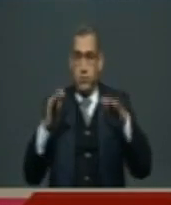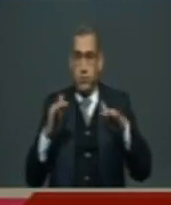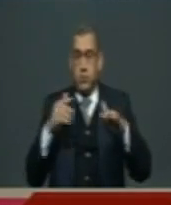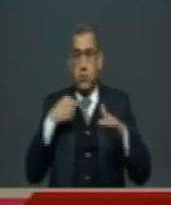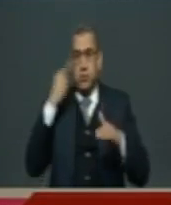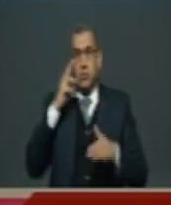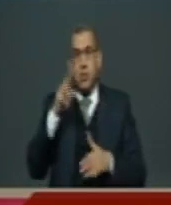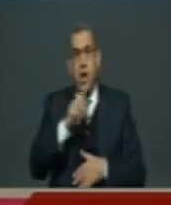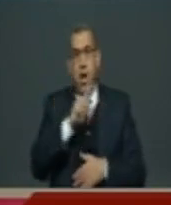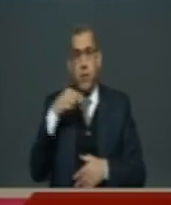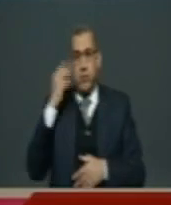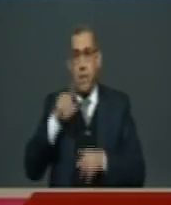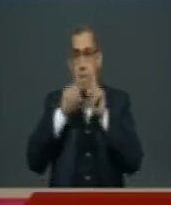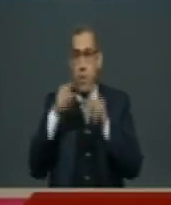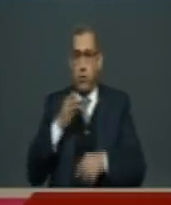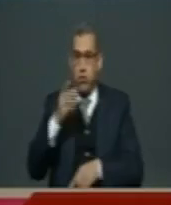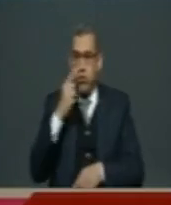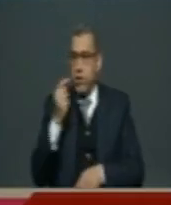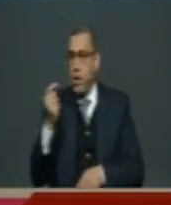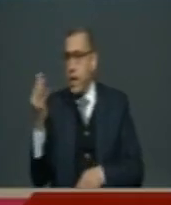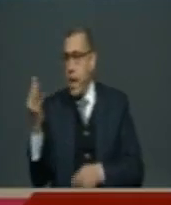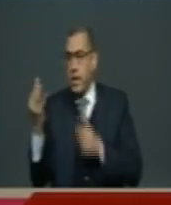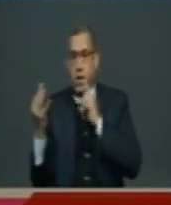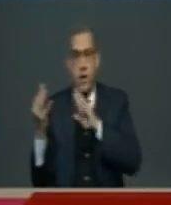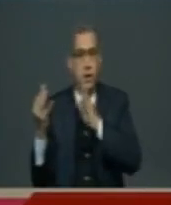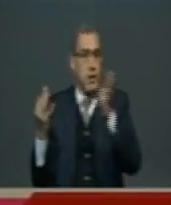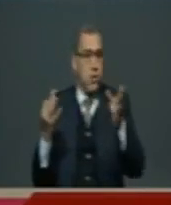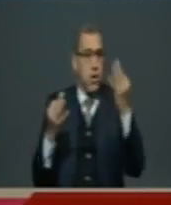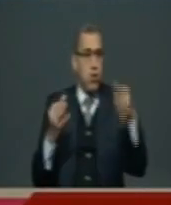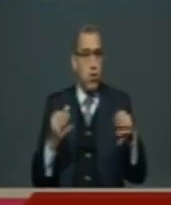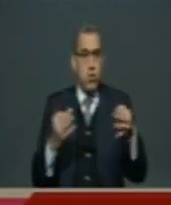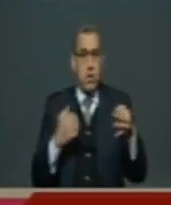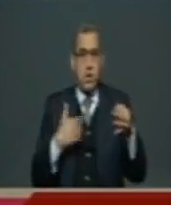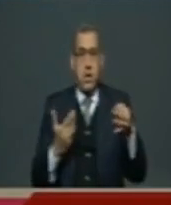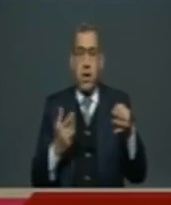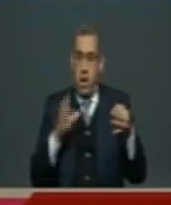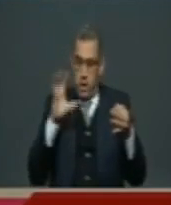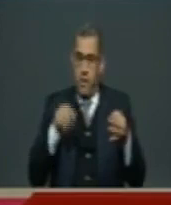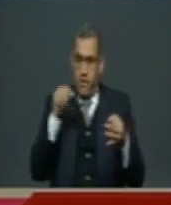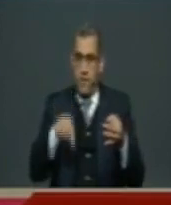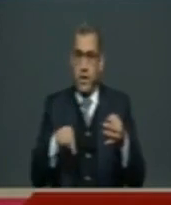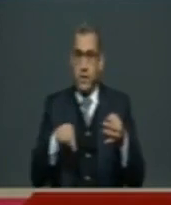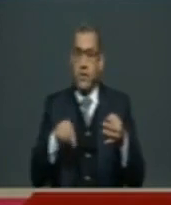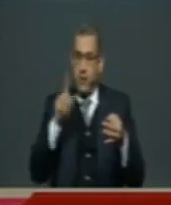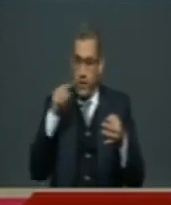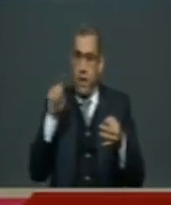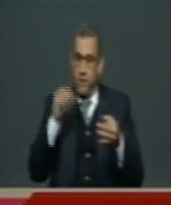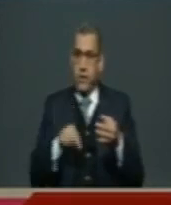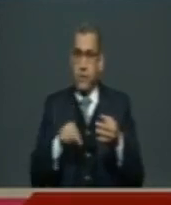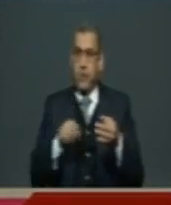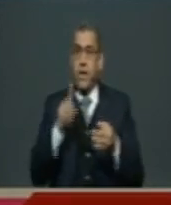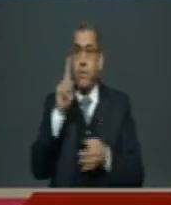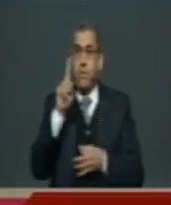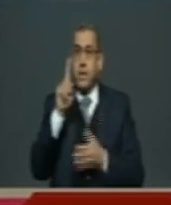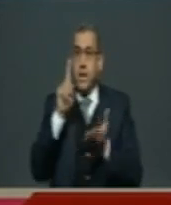احنا بنخش محل نلاقي هنا بثلاثه ونغيب من المحل ده بثلاثه ونص. صحيح ده صحيح. بس ده امر